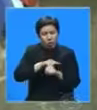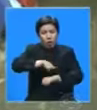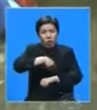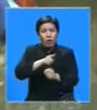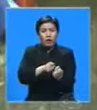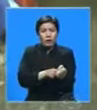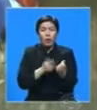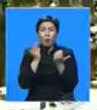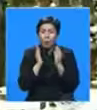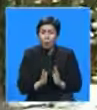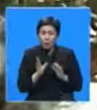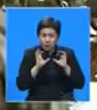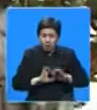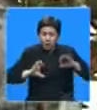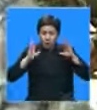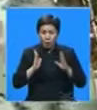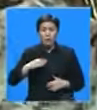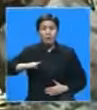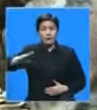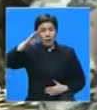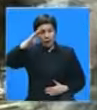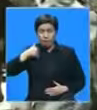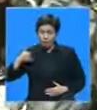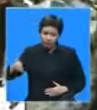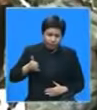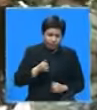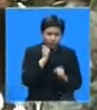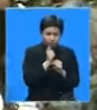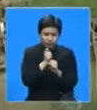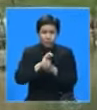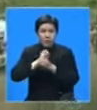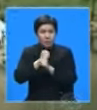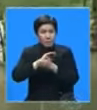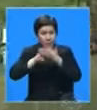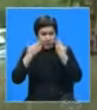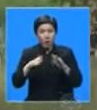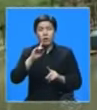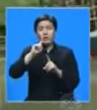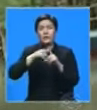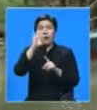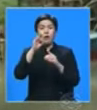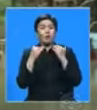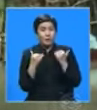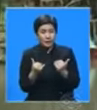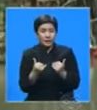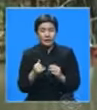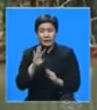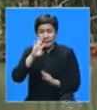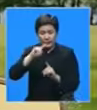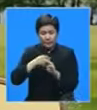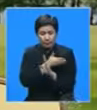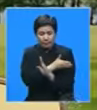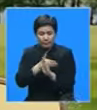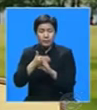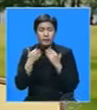าราชการและประชาชนรวมทั้งฐานช่างได้เข้าไปแก้ไขแล้วนะครับคาดว่าจะแล้วเสร็จภายในเดือนกันยายนนี้4เดือนที่ผ่านมานั้นกองกำ